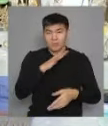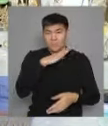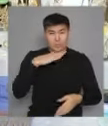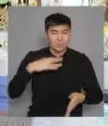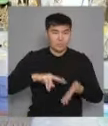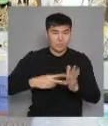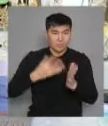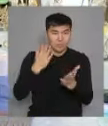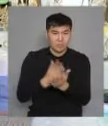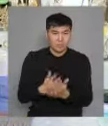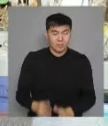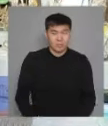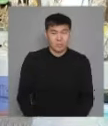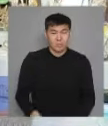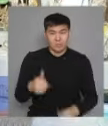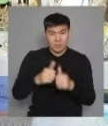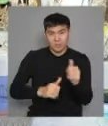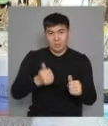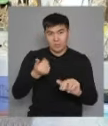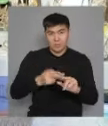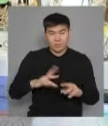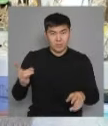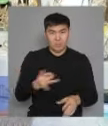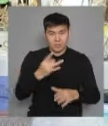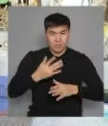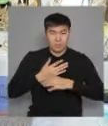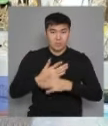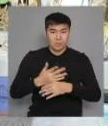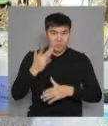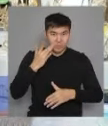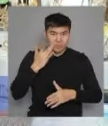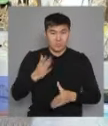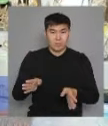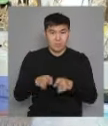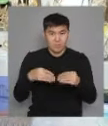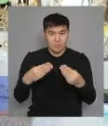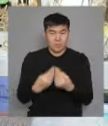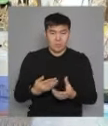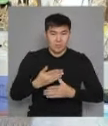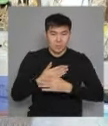бар. Әрдайым қоғамда жағдайы төмен